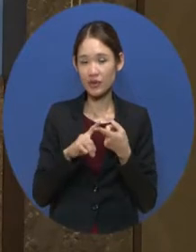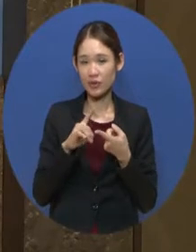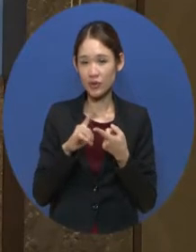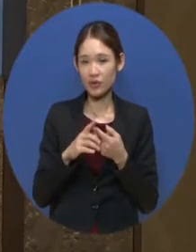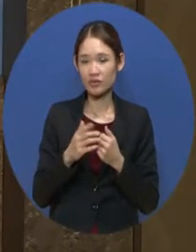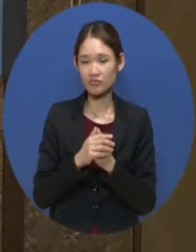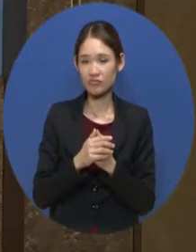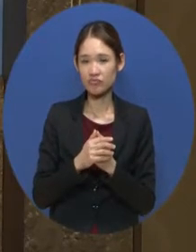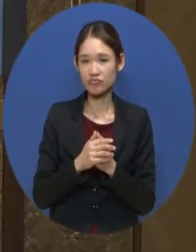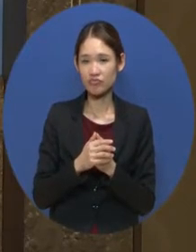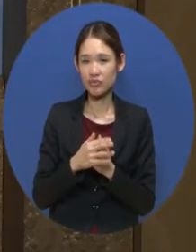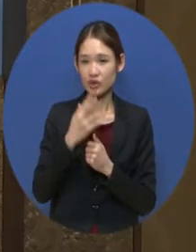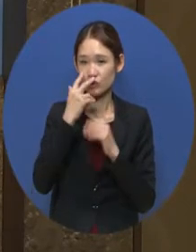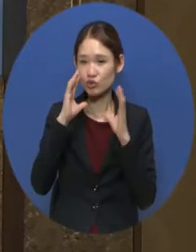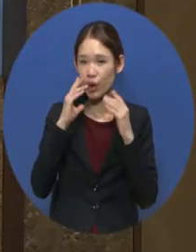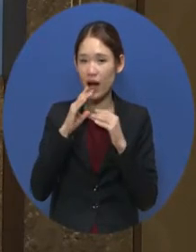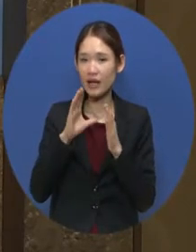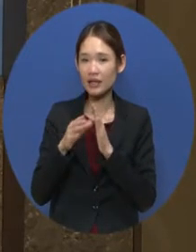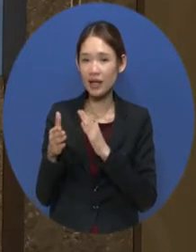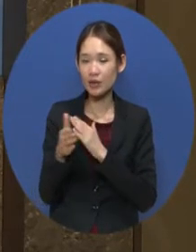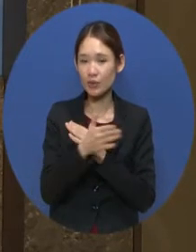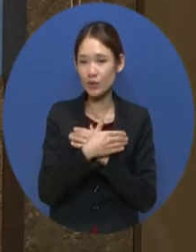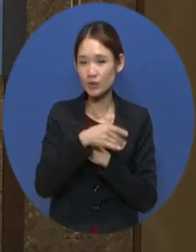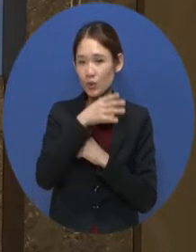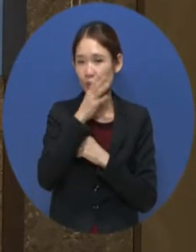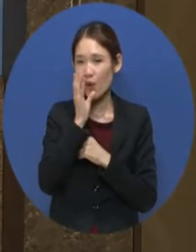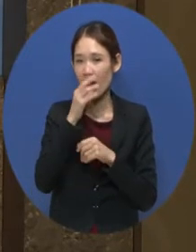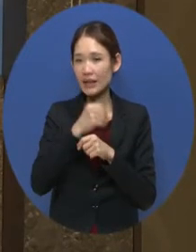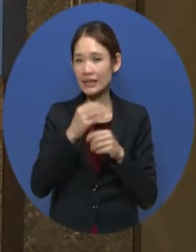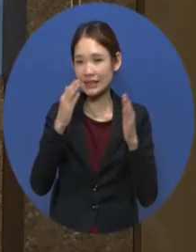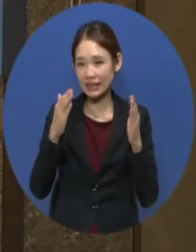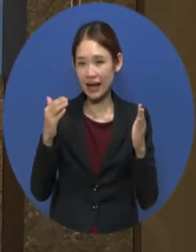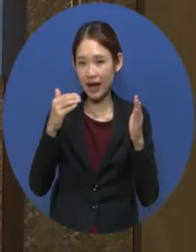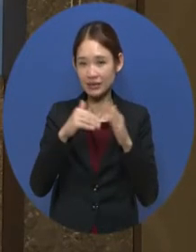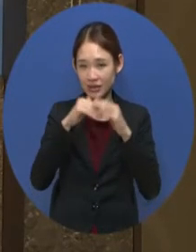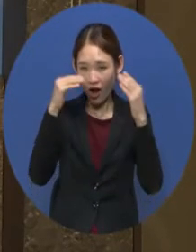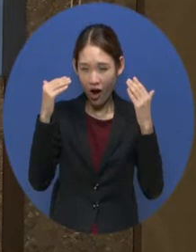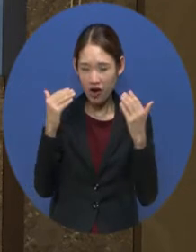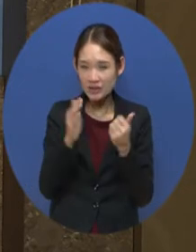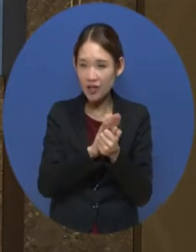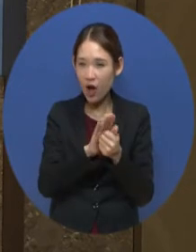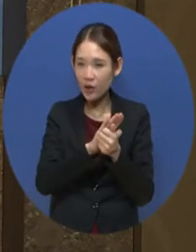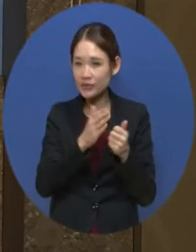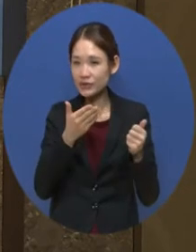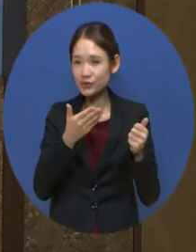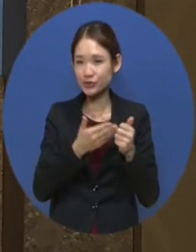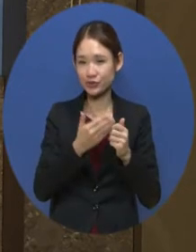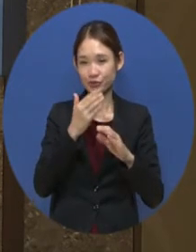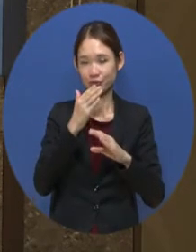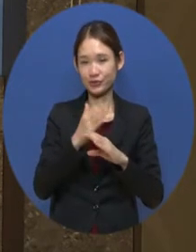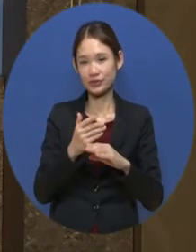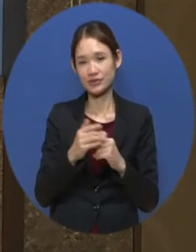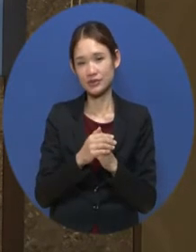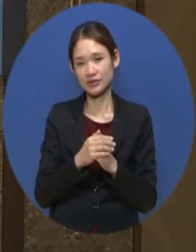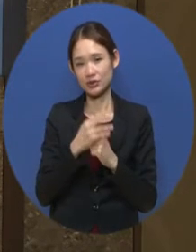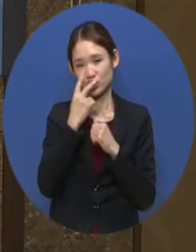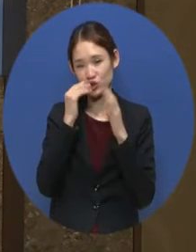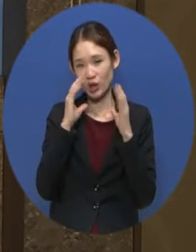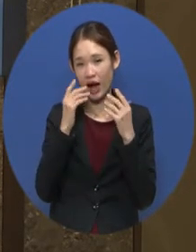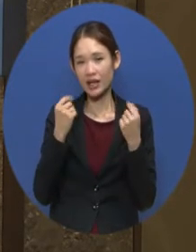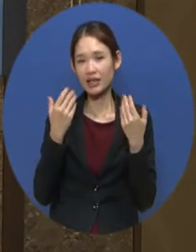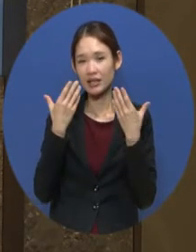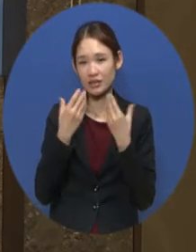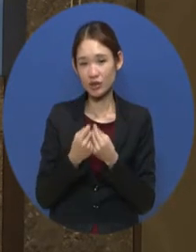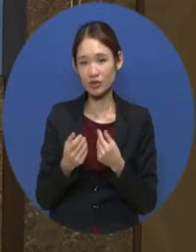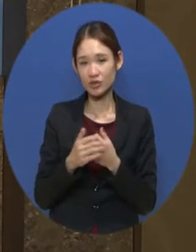네. 유아기부터 노년기까지 전 서비스를 제공하고 있다고 말씀드렸잖아요. 네. 우선은 유아기 같은